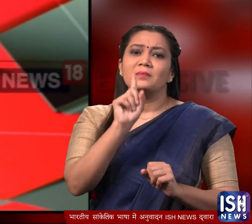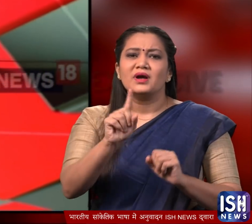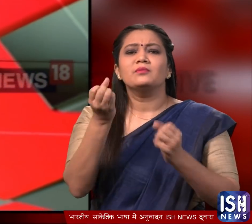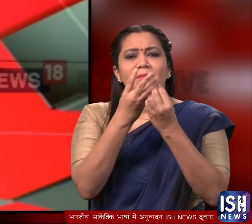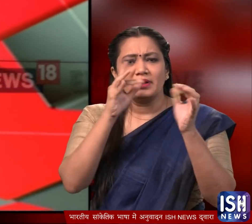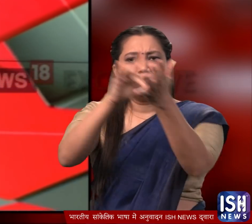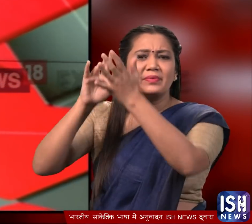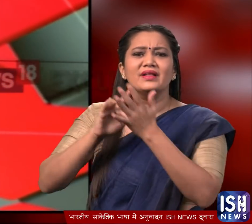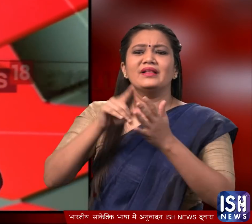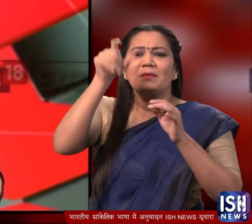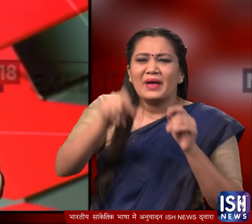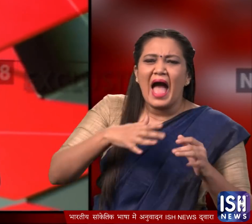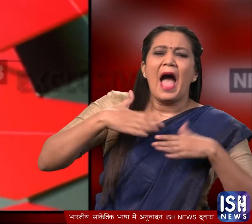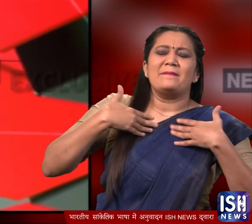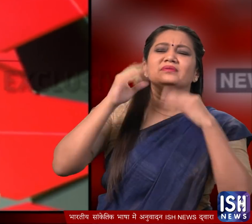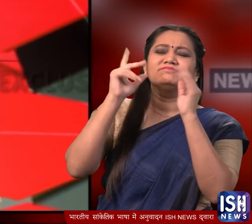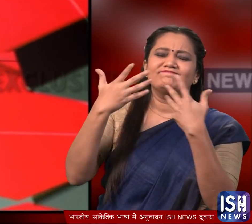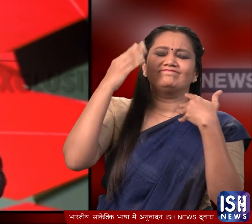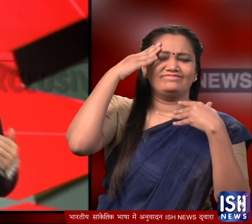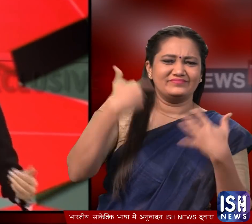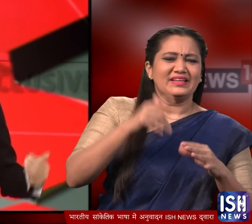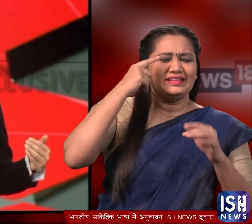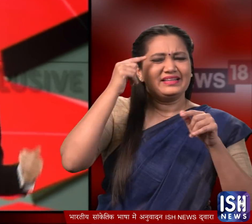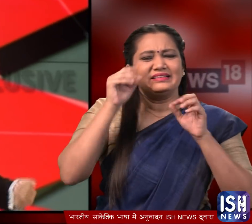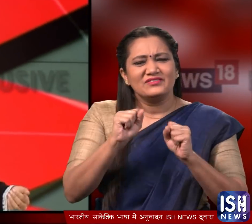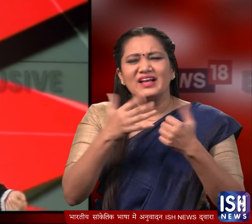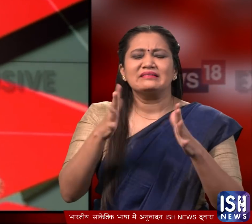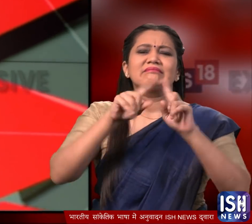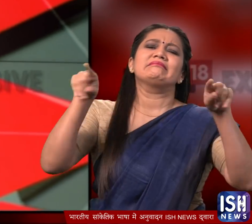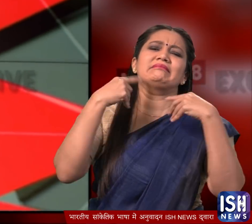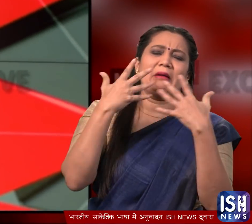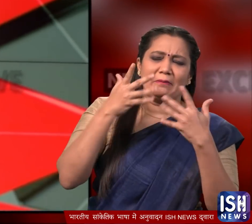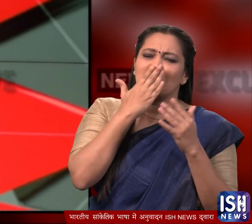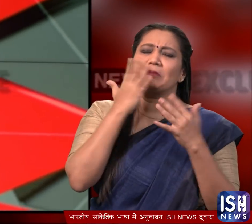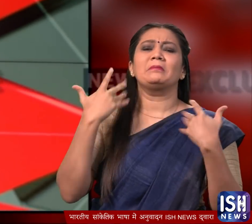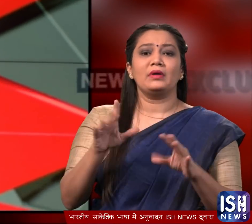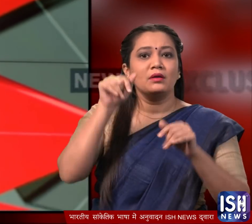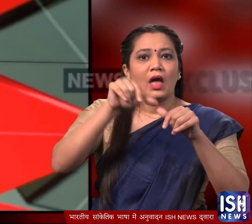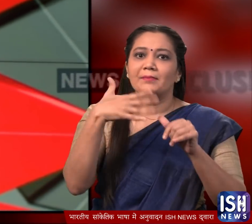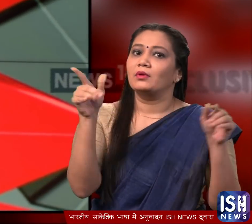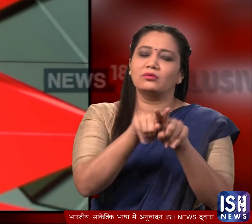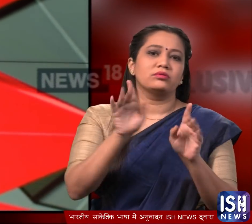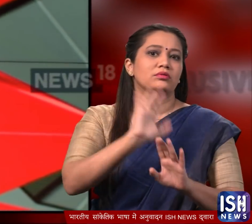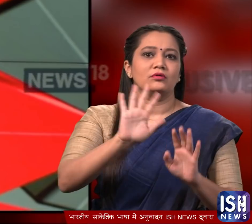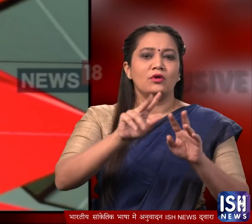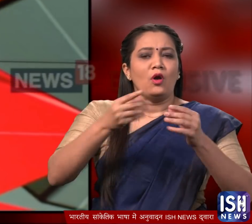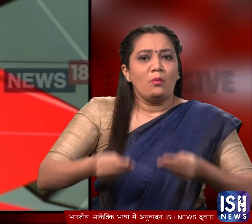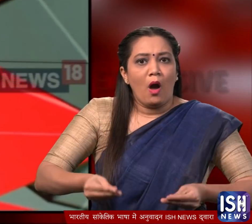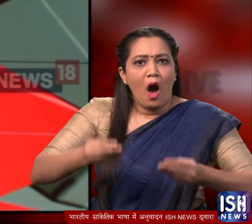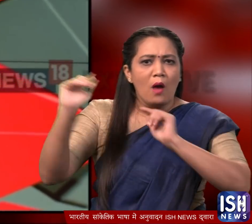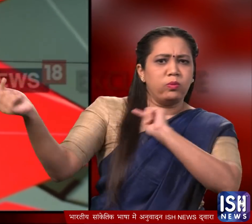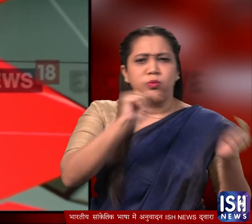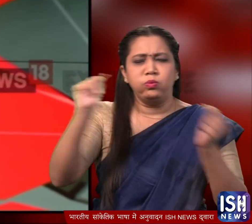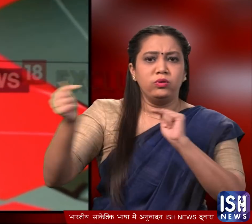लेकिन ज्यादातर जगहों पर लोग दूसरों की खुशी के नाम पर अपनी परेशानी को नजरअंदाज कर देते हैं। अहमदाबाद में ऐसा नहीं हुआ और